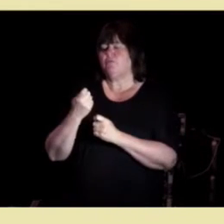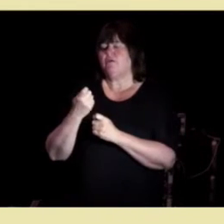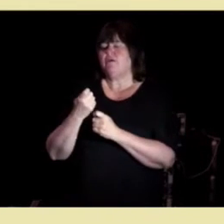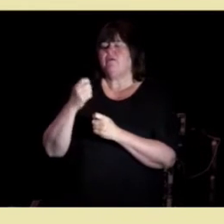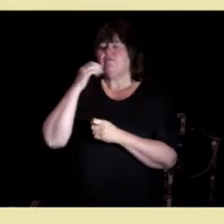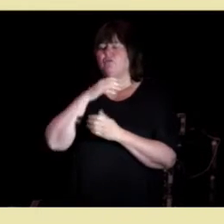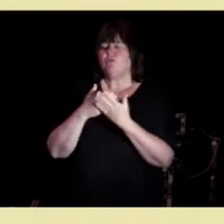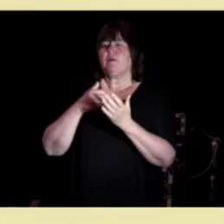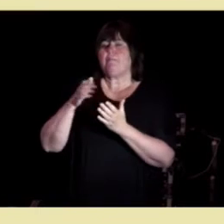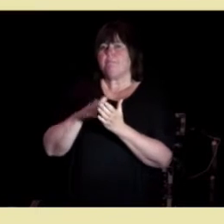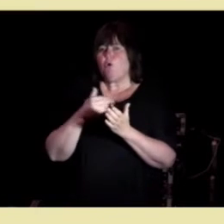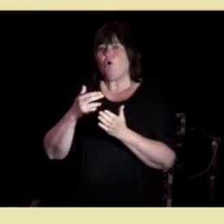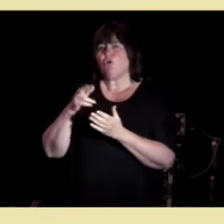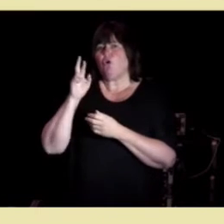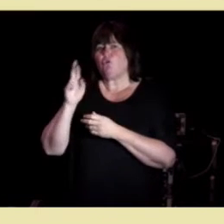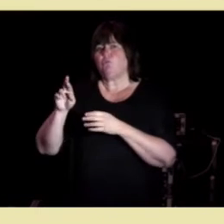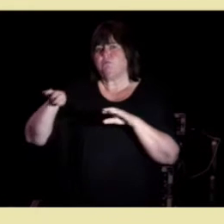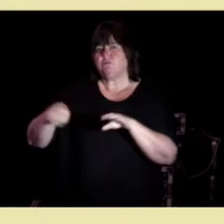befolkningen i Stavanger-området.